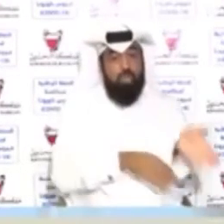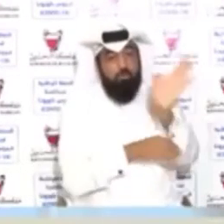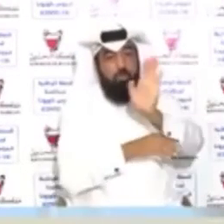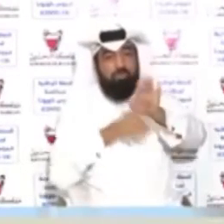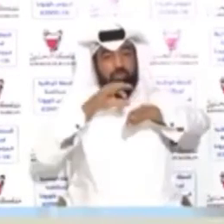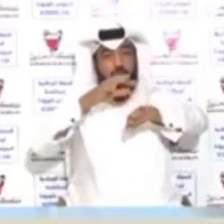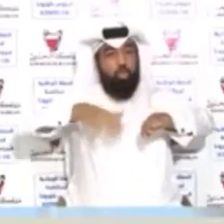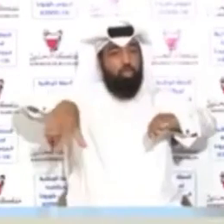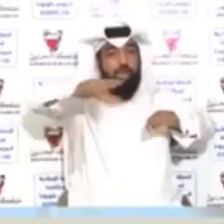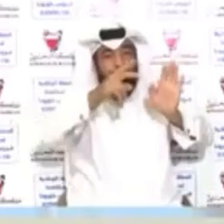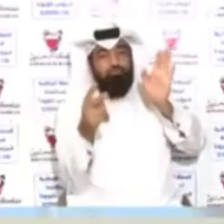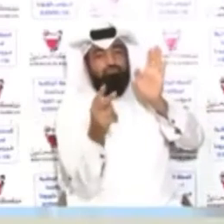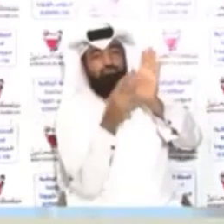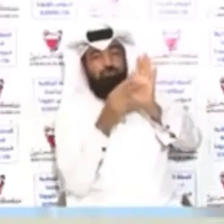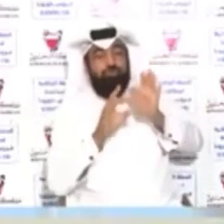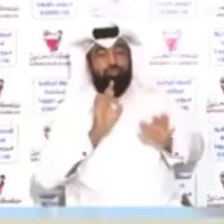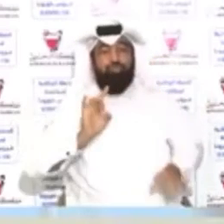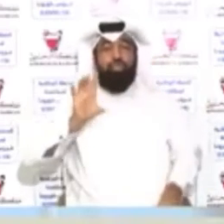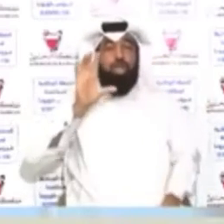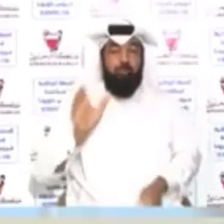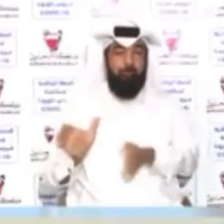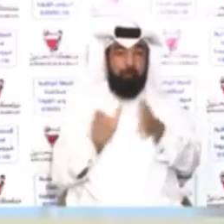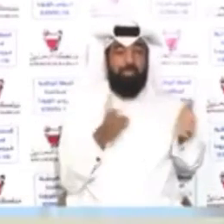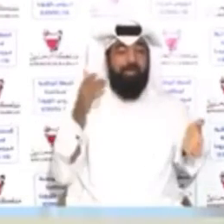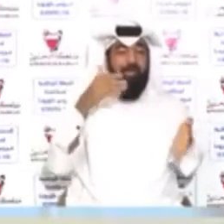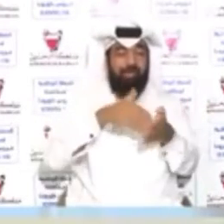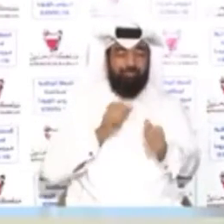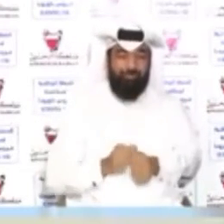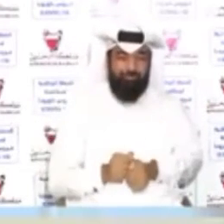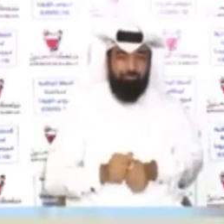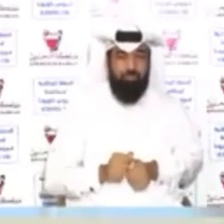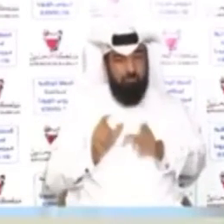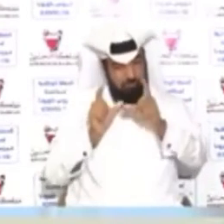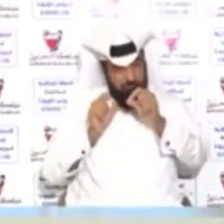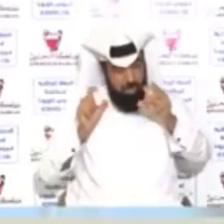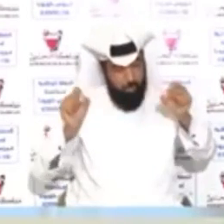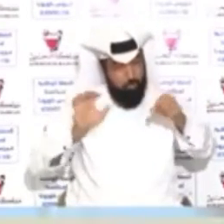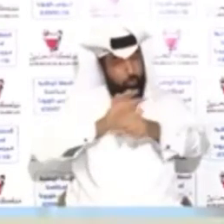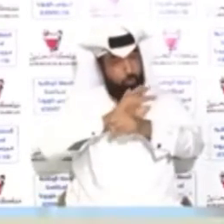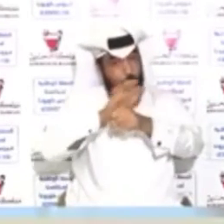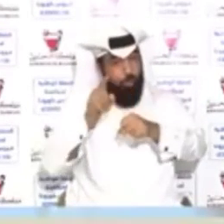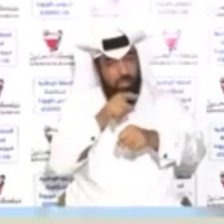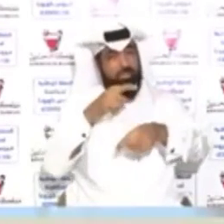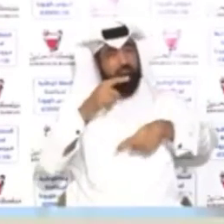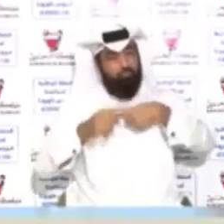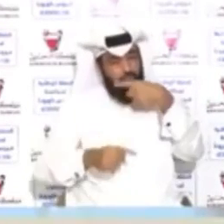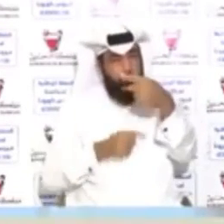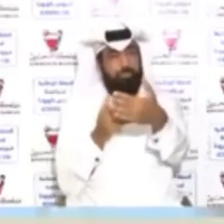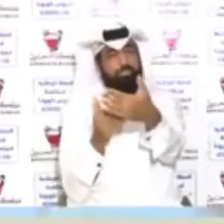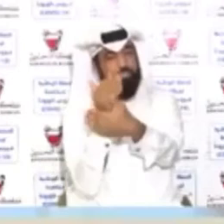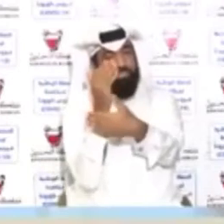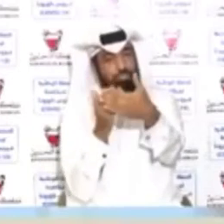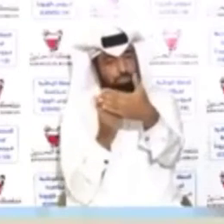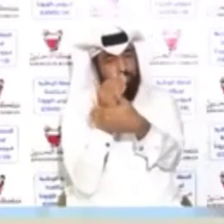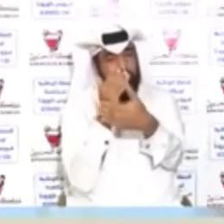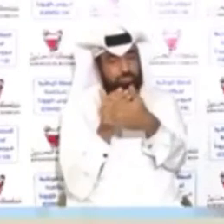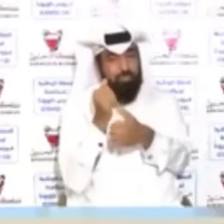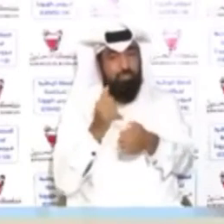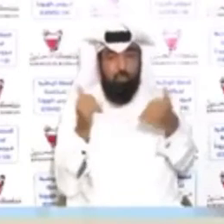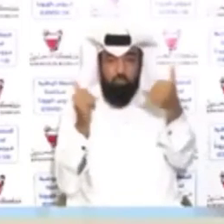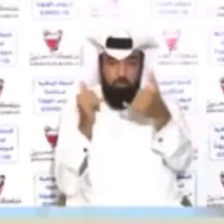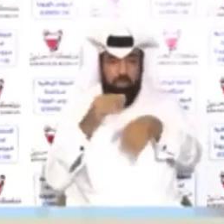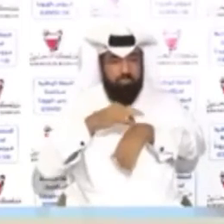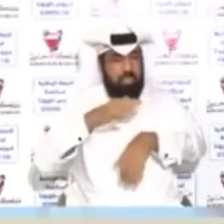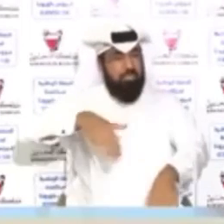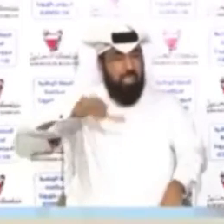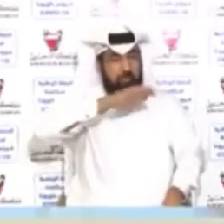للمجتمع. وفي الختام، كما أنه هو فيروس مستجد يرافق مع هذا الفيروس كذلك الكثير من